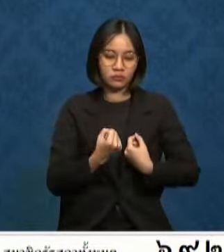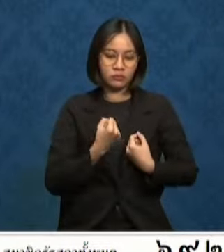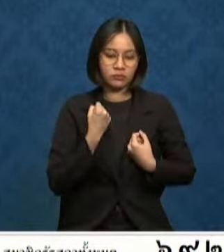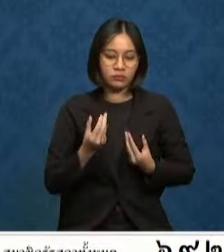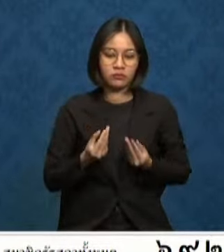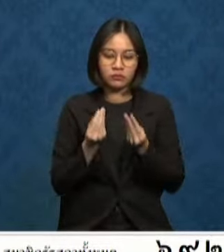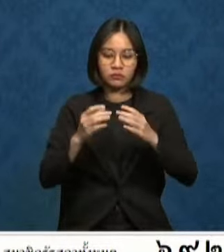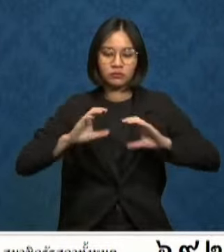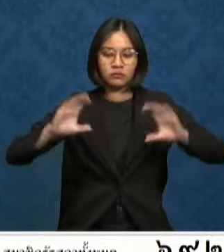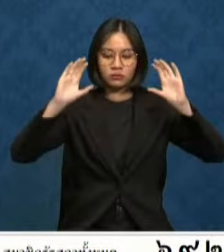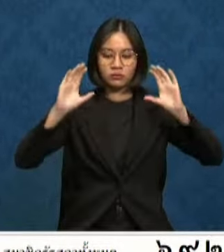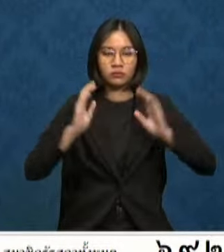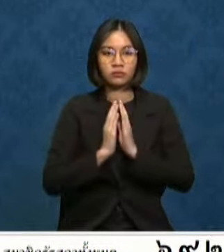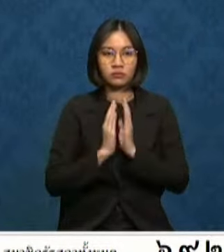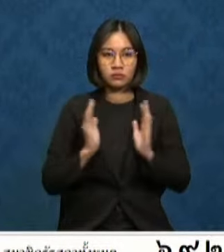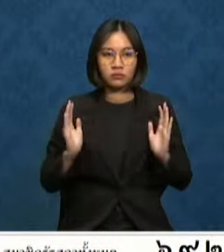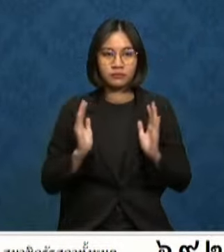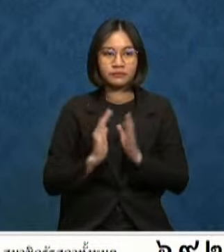ขบคุครับ